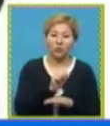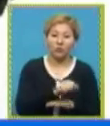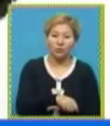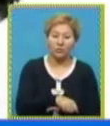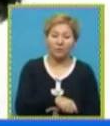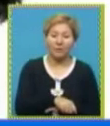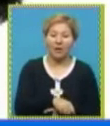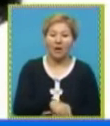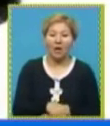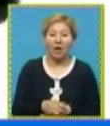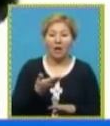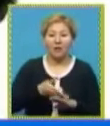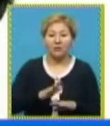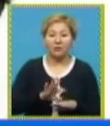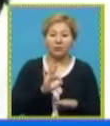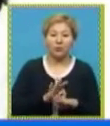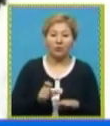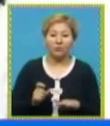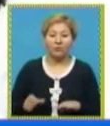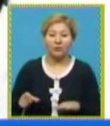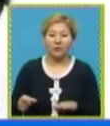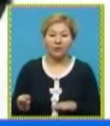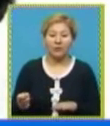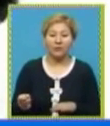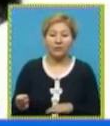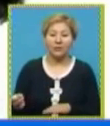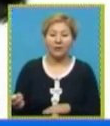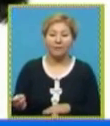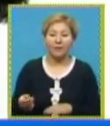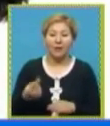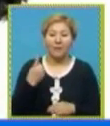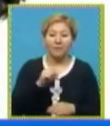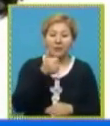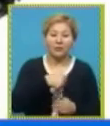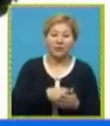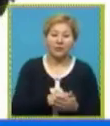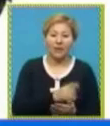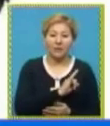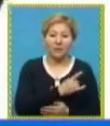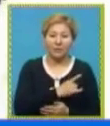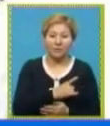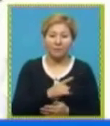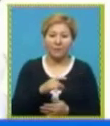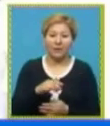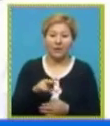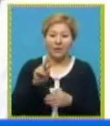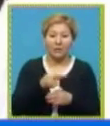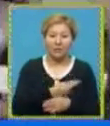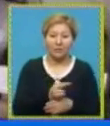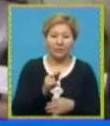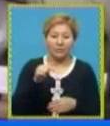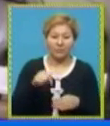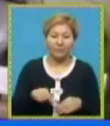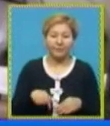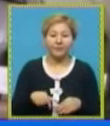де, жағдайы ауырларына, сосын әсіресе мына жас балдар, бір жасқа дейінгі жас балдар, олар міндетті түрде жатқызылып ауруханада емделеді. Бұдан